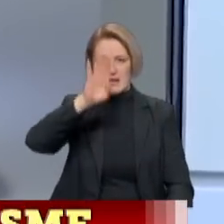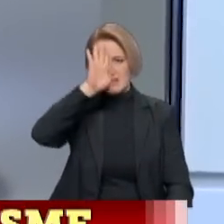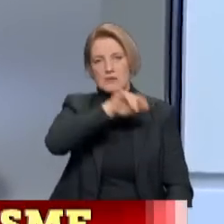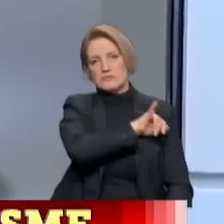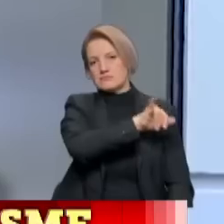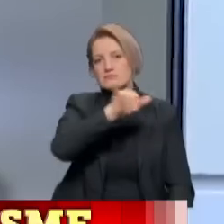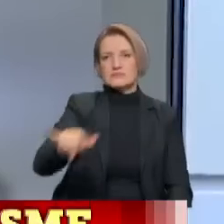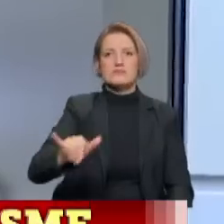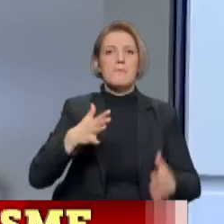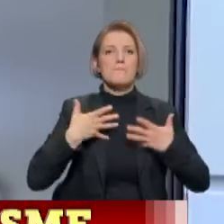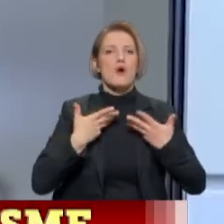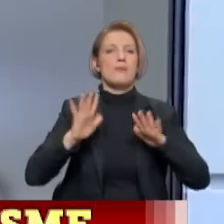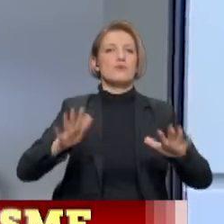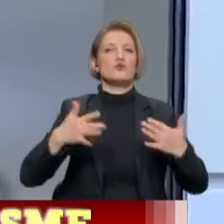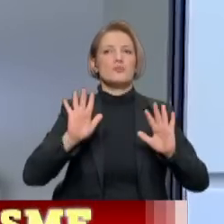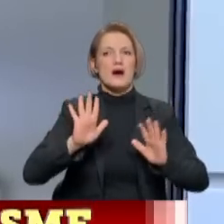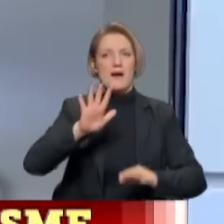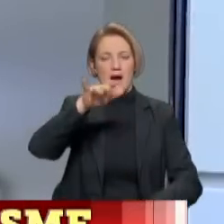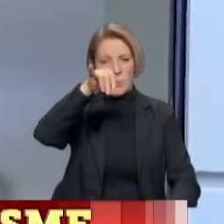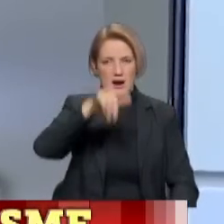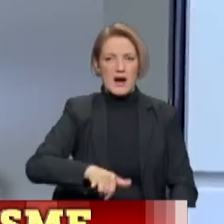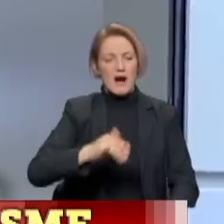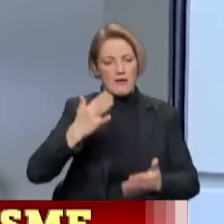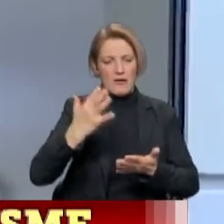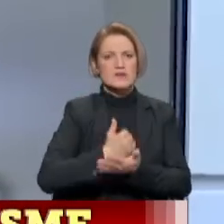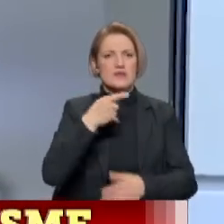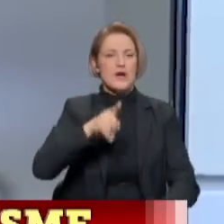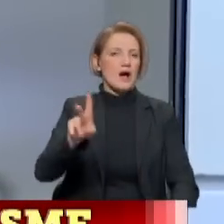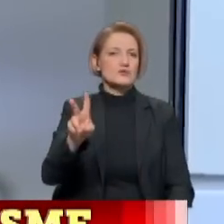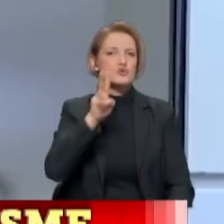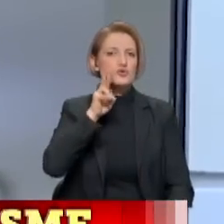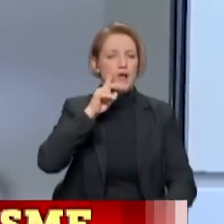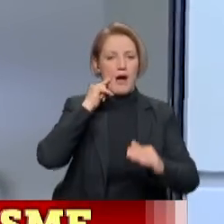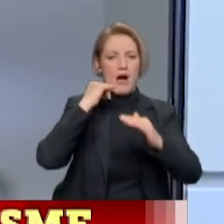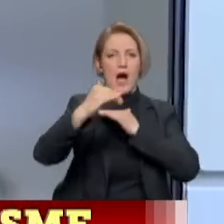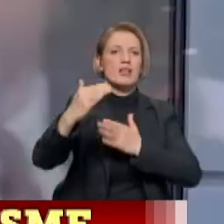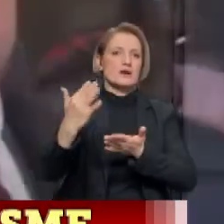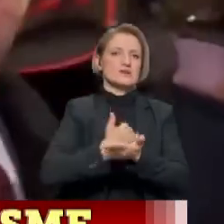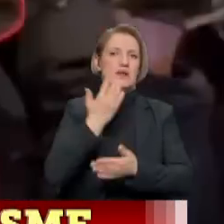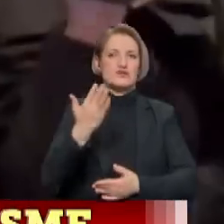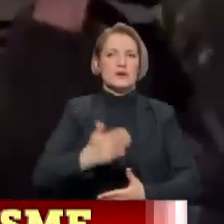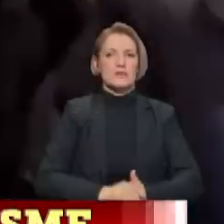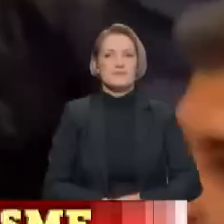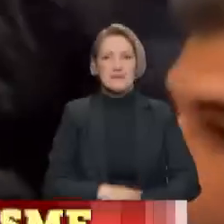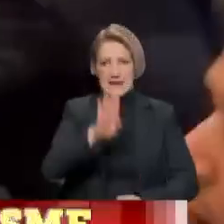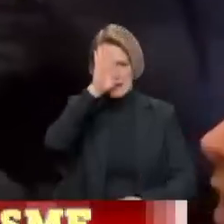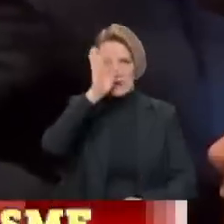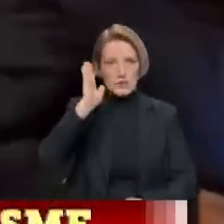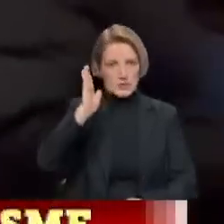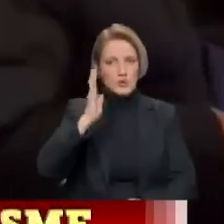çıkıyorum. Moralinizi bozmayın. Hak galip gelecek, sonunda halk galip gelecek. İstanbul'a mı